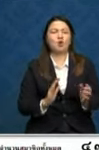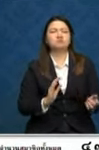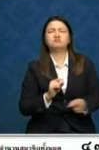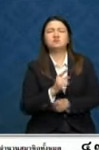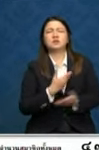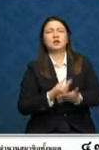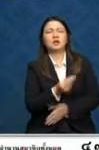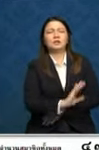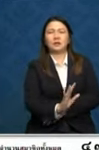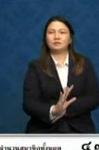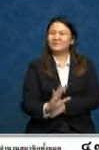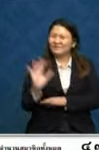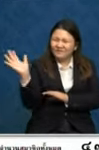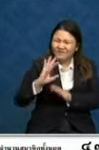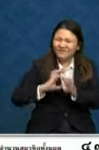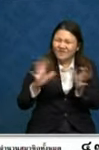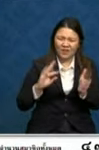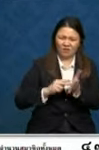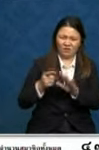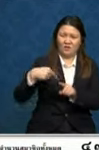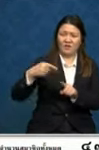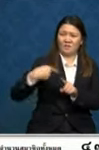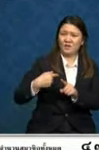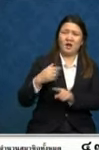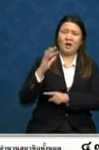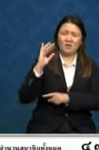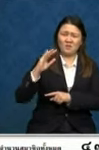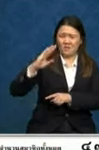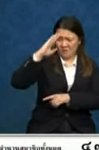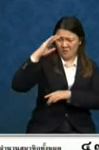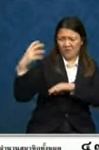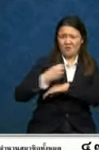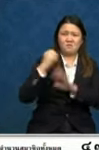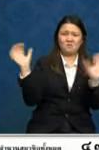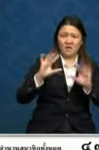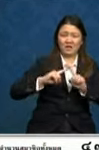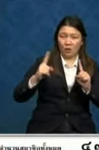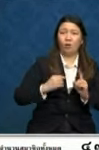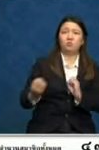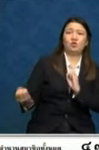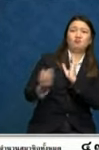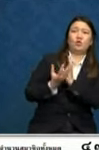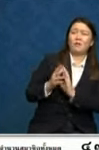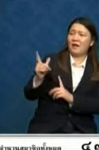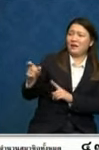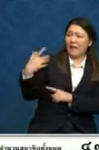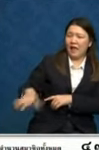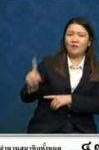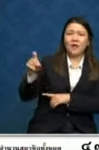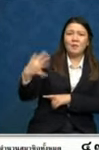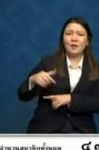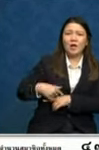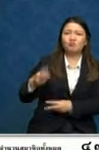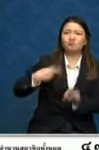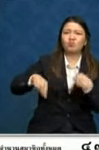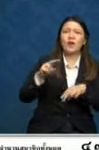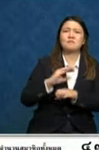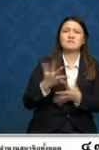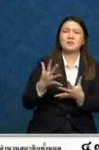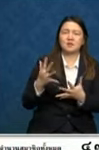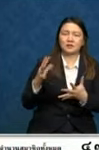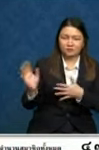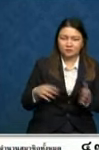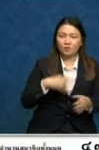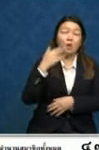ธานครับในสมัยหนึ่งแถวมุกดาหารนี่ไปเผาบ้านทั้งหมู่บ้านเลยครับต้องย้ายบ้านหนีไปอยู่